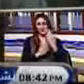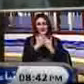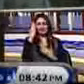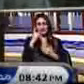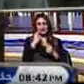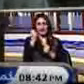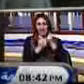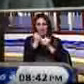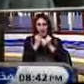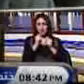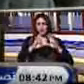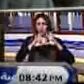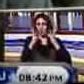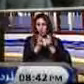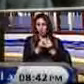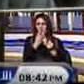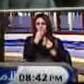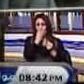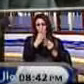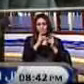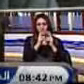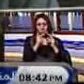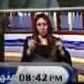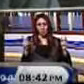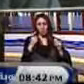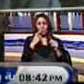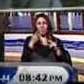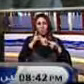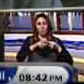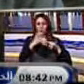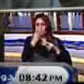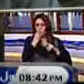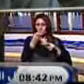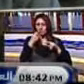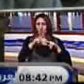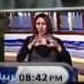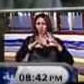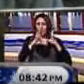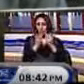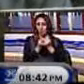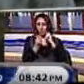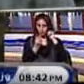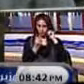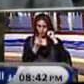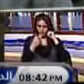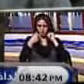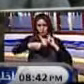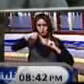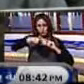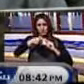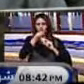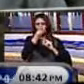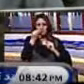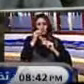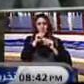فيها كل الأجهزة، في جهاز الصدمات وفي جهاز الديس شوك وجهاز الديس شوك وجهاز الفنتليتور ساكشن، في شنطة انعاش طبي، شنطة